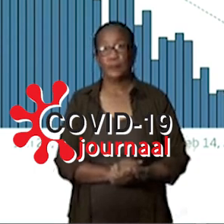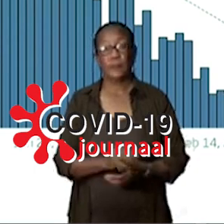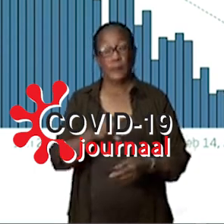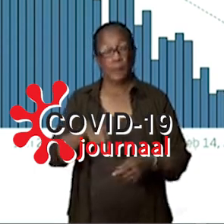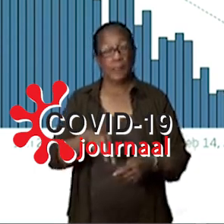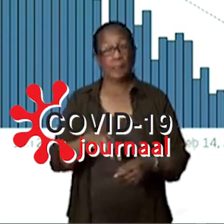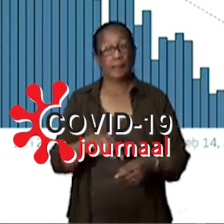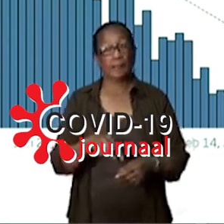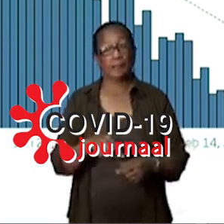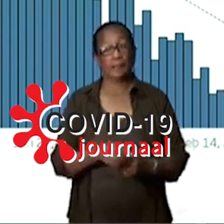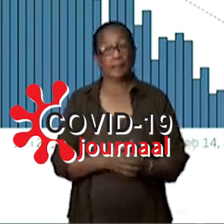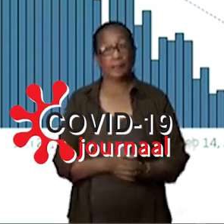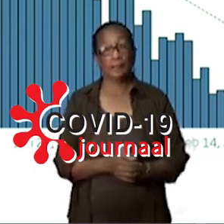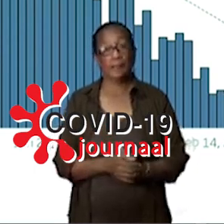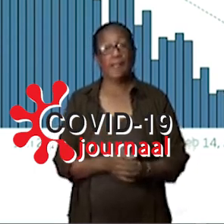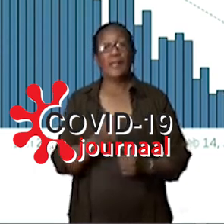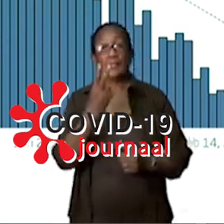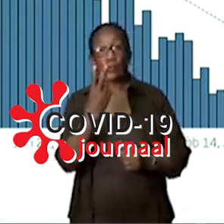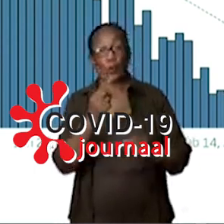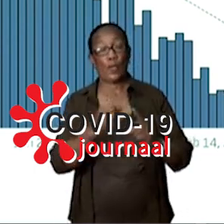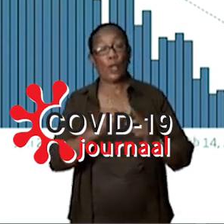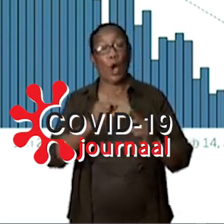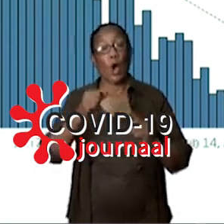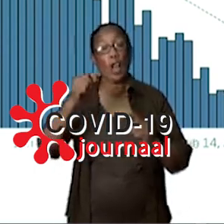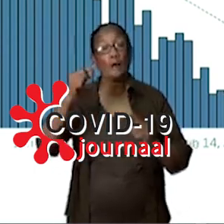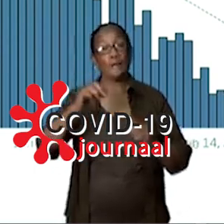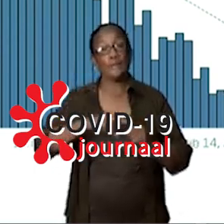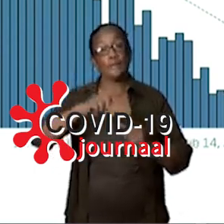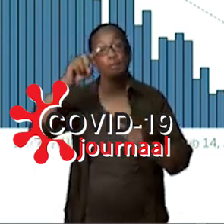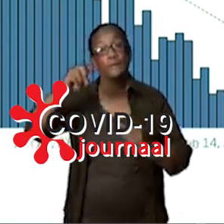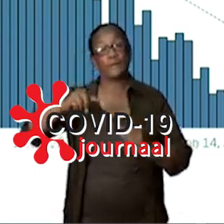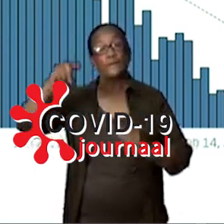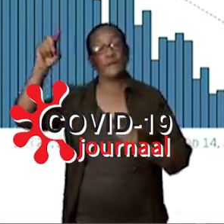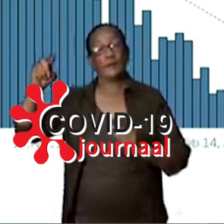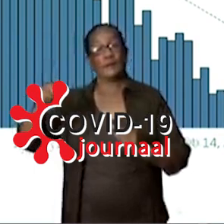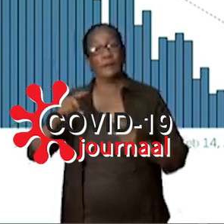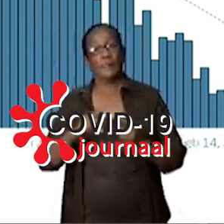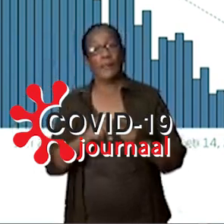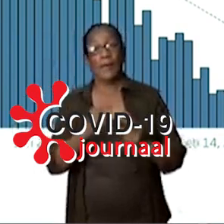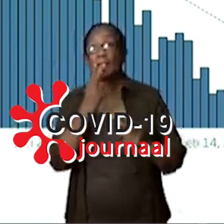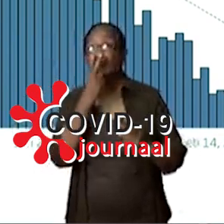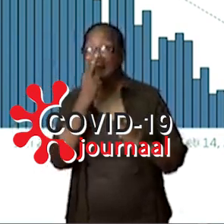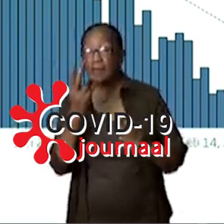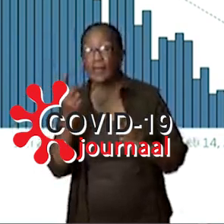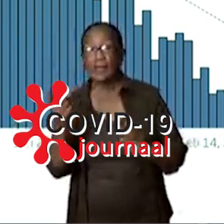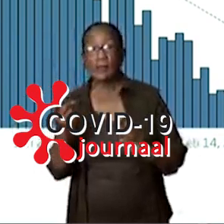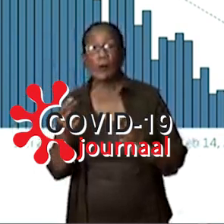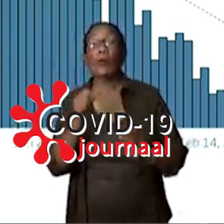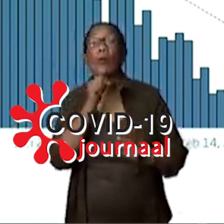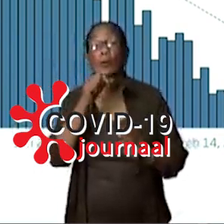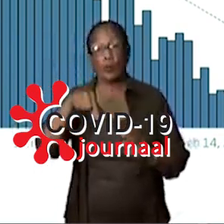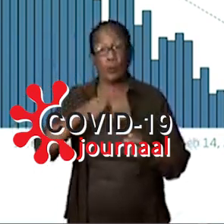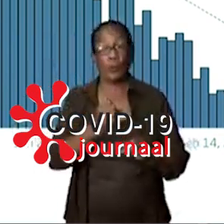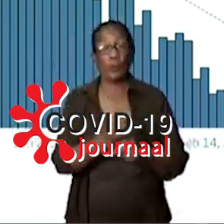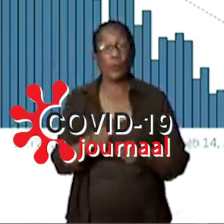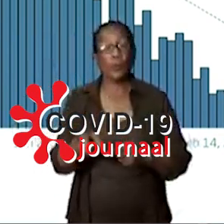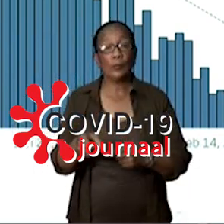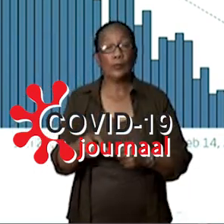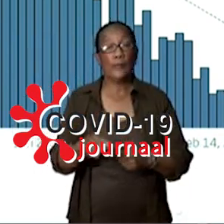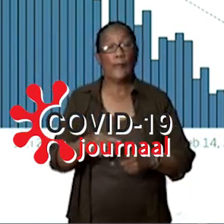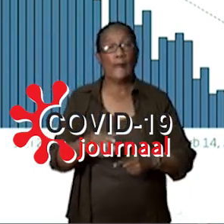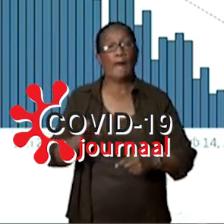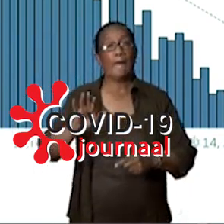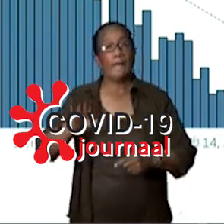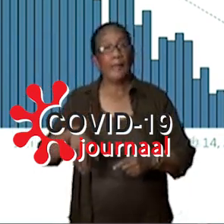Dit is de tweede golf. We zijn, als we kijken naar waar we nu staan, is dat we